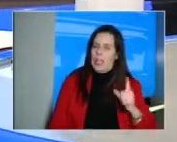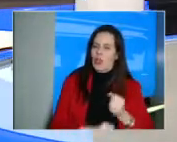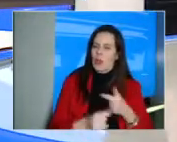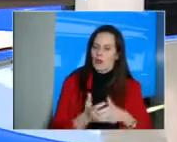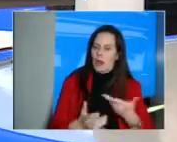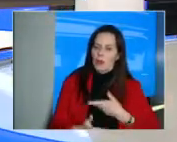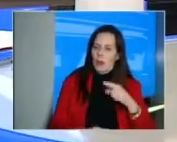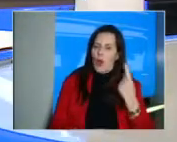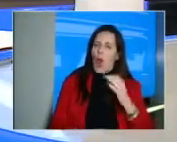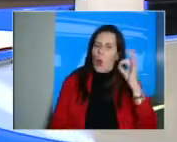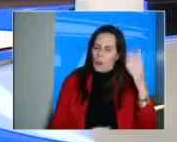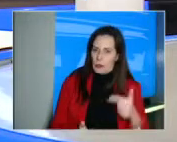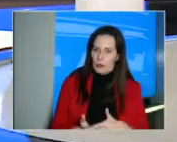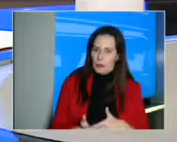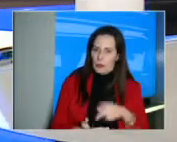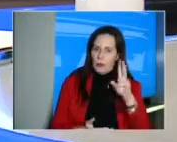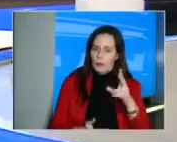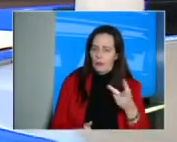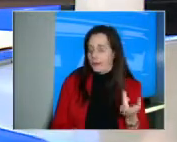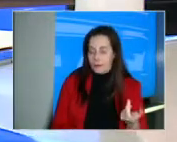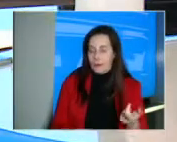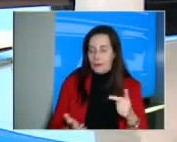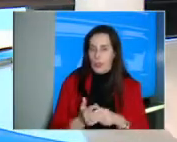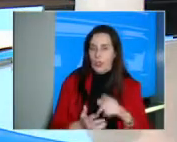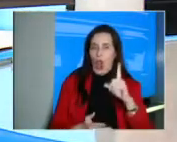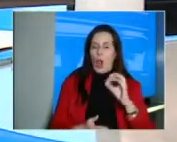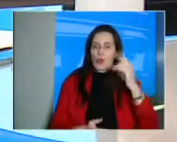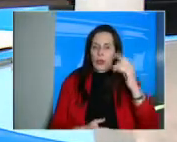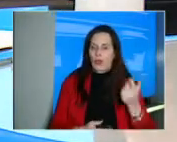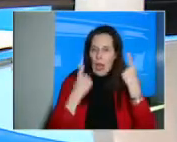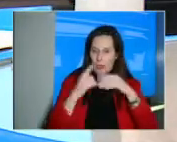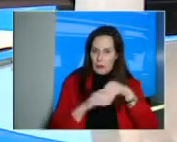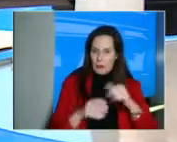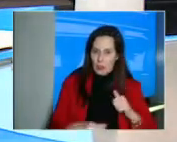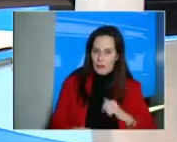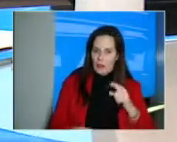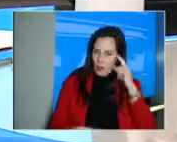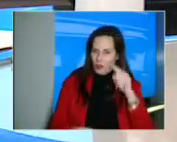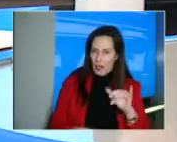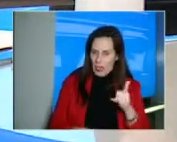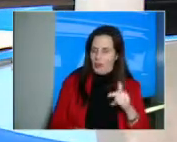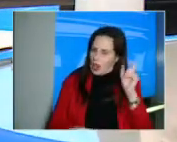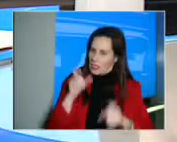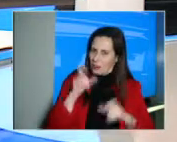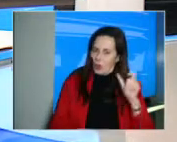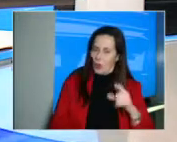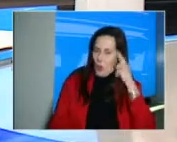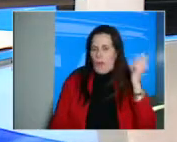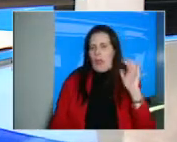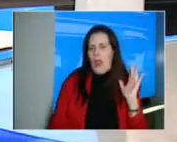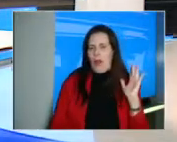להשיג עוד אחוז אחד מצבא סדיר של 2,000 חיילים, של אחוז אחד של חרדים שיכנסו לצבא. ואני חושב שכן, הציבור הוא